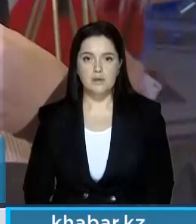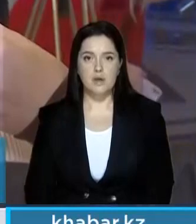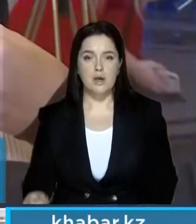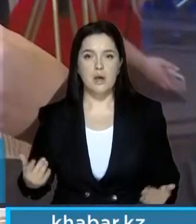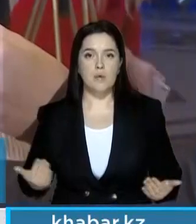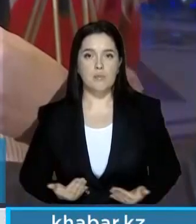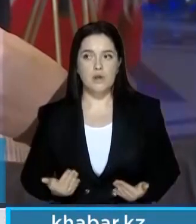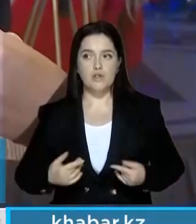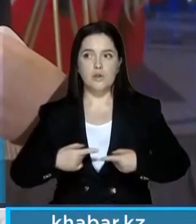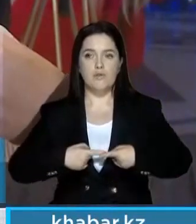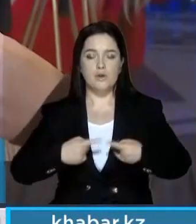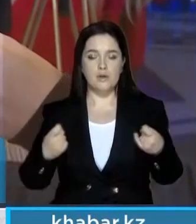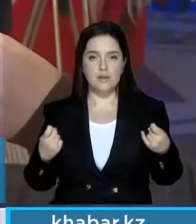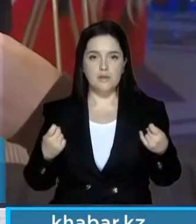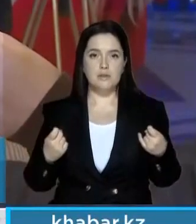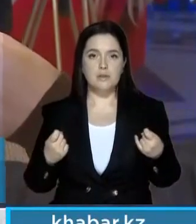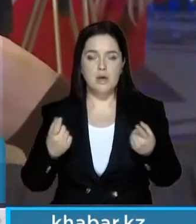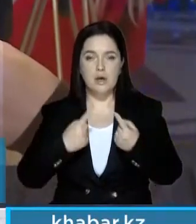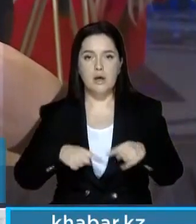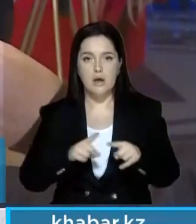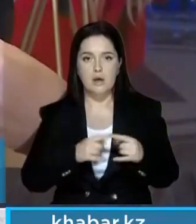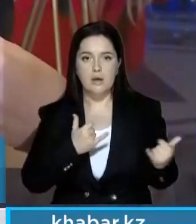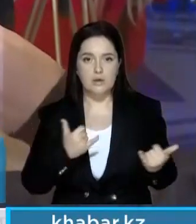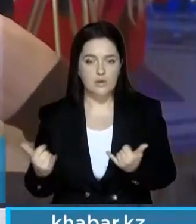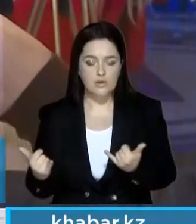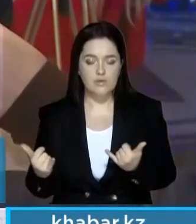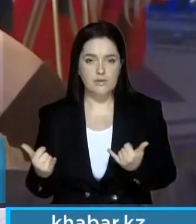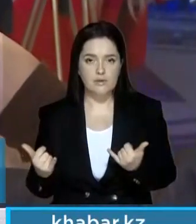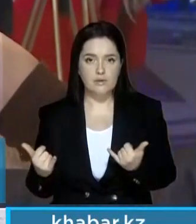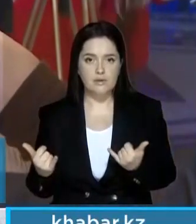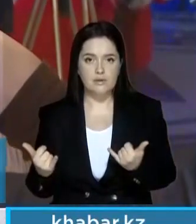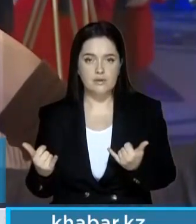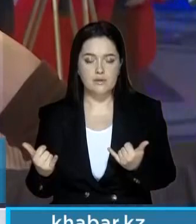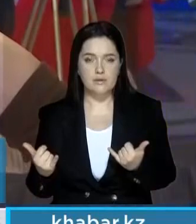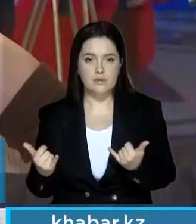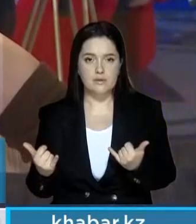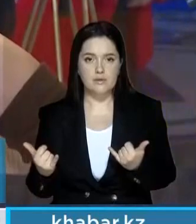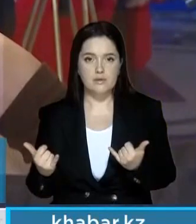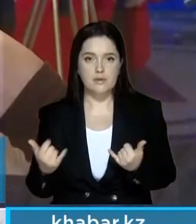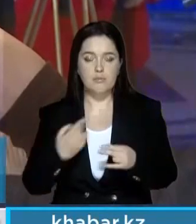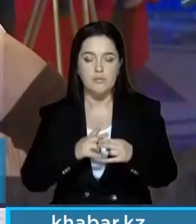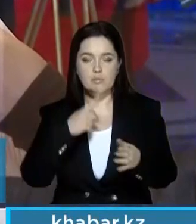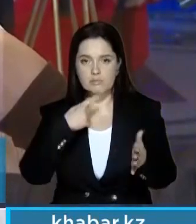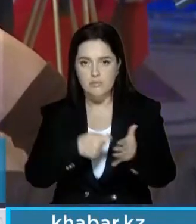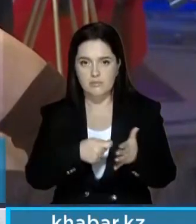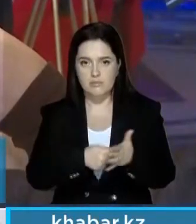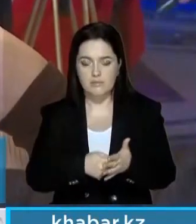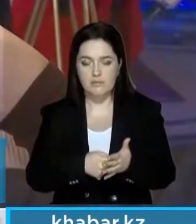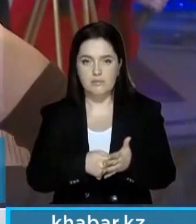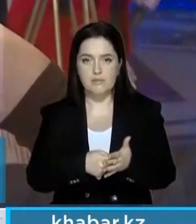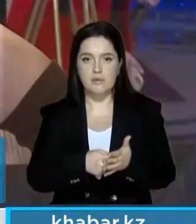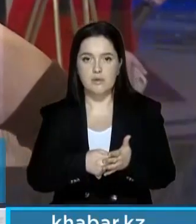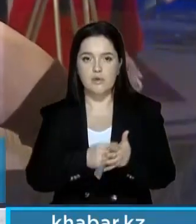проживание в гостинице. Они все организованно проживают в одной гостинице и организованно питаются.